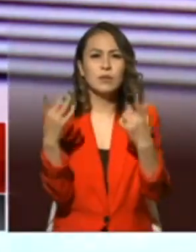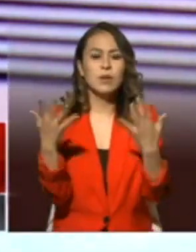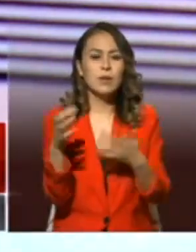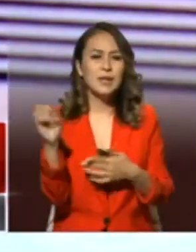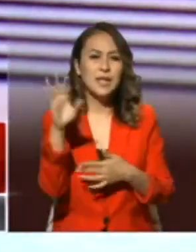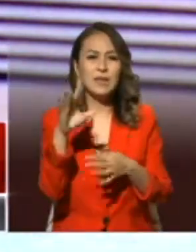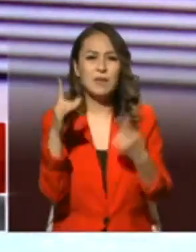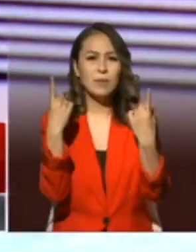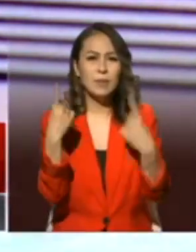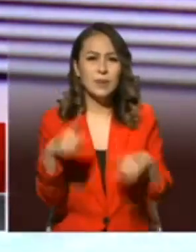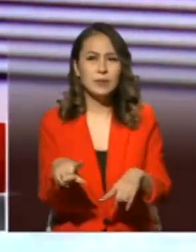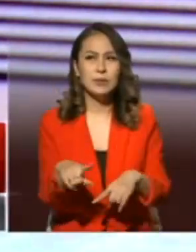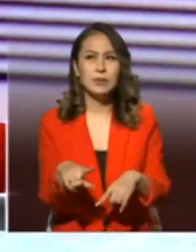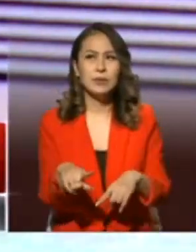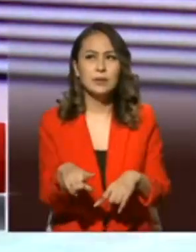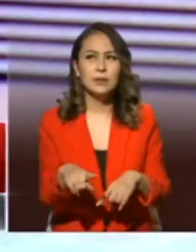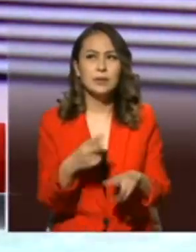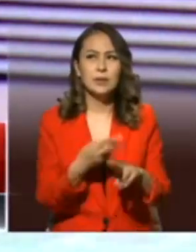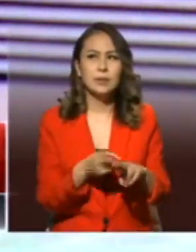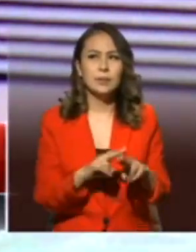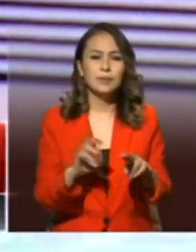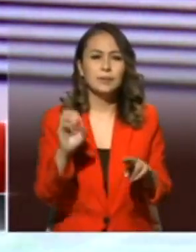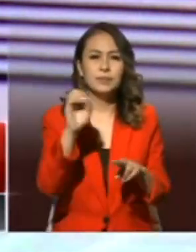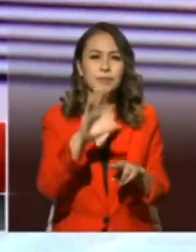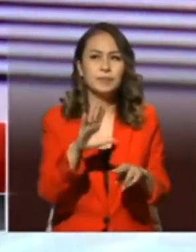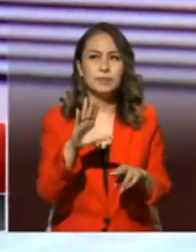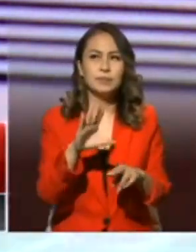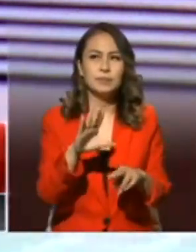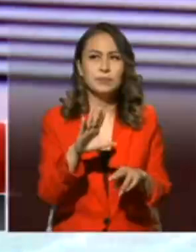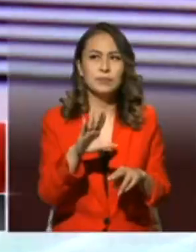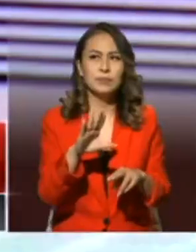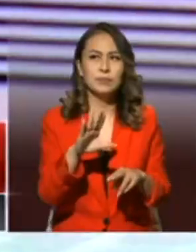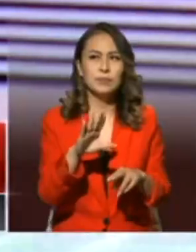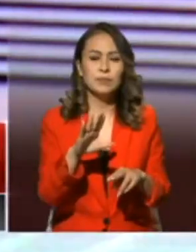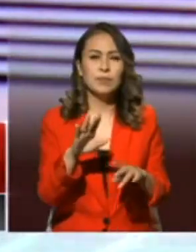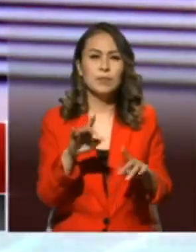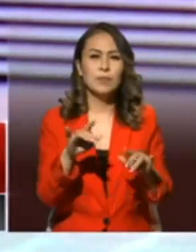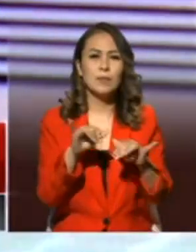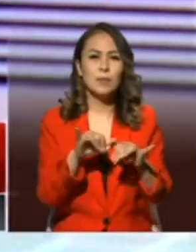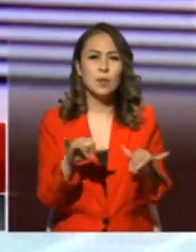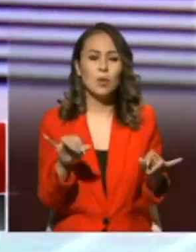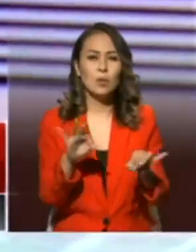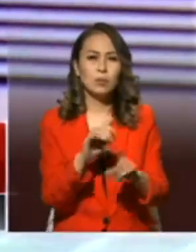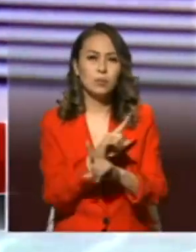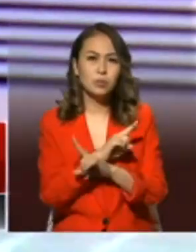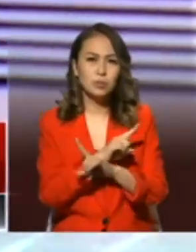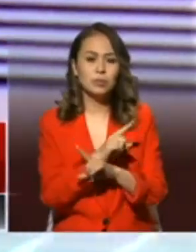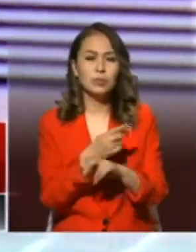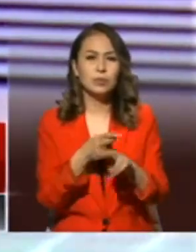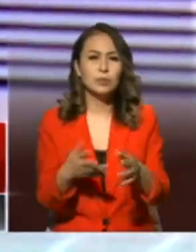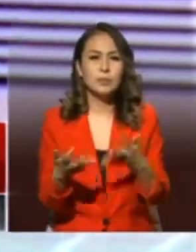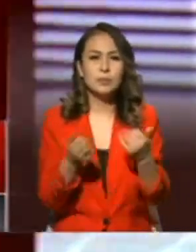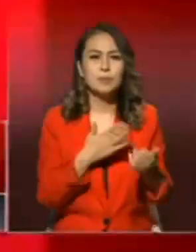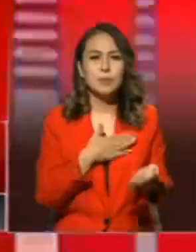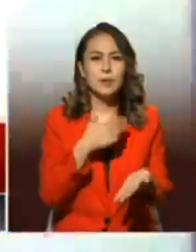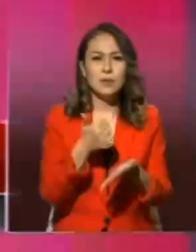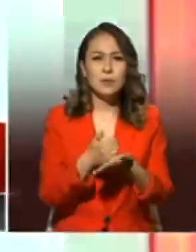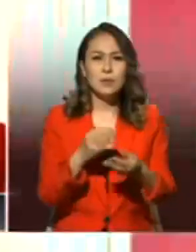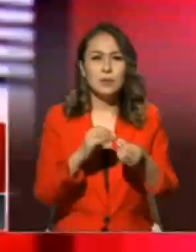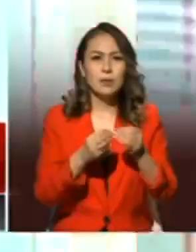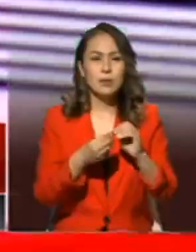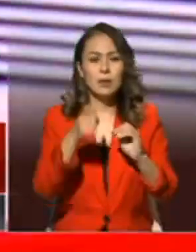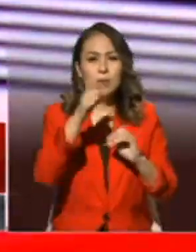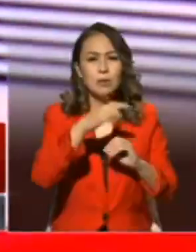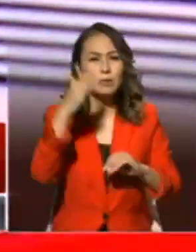өзі танымайтын адамға бір бүйрек бере салу. Сол себептен Европа батыс елдерінде мәйіттік донор дамыған. Біздің бірінші проблема ол халықтың санасын